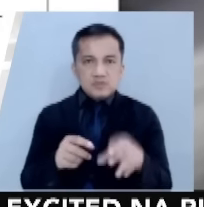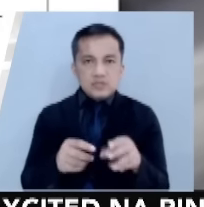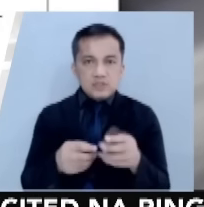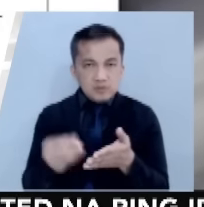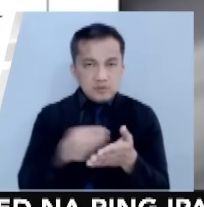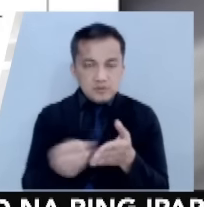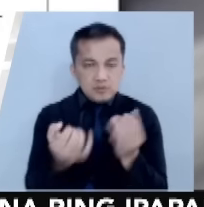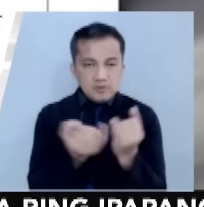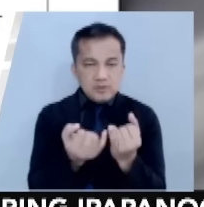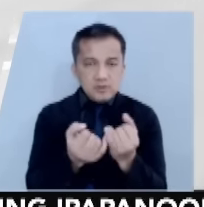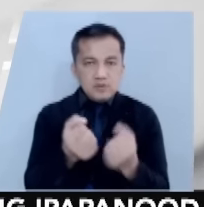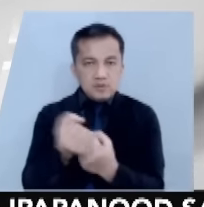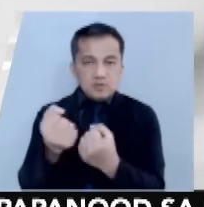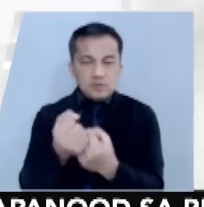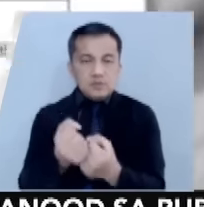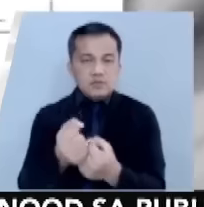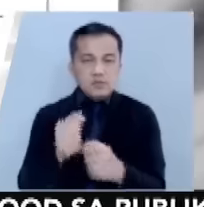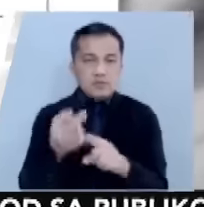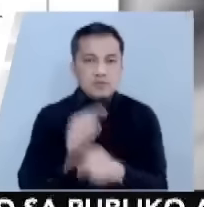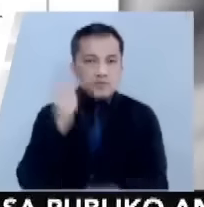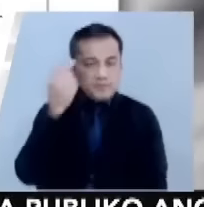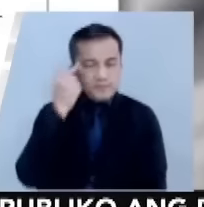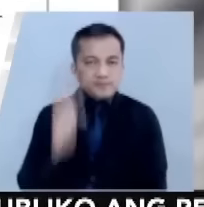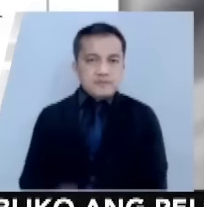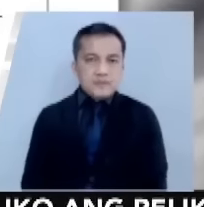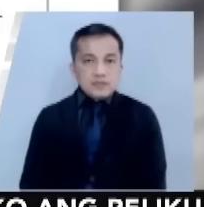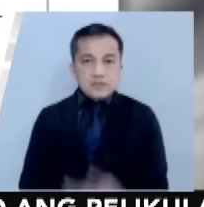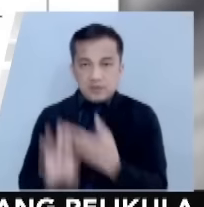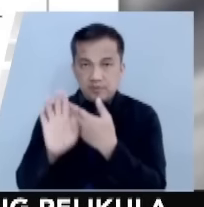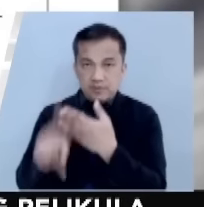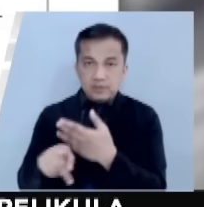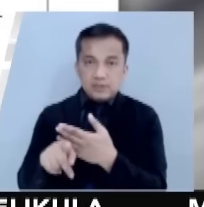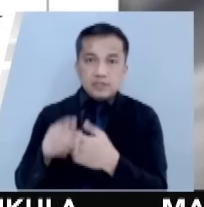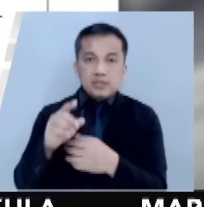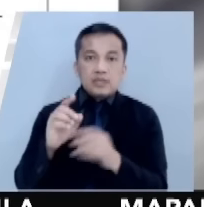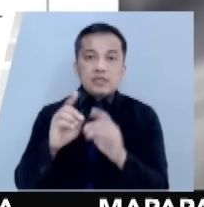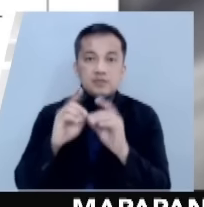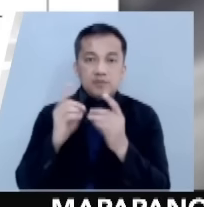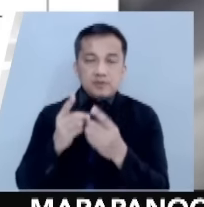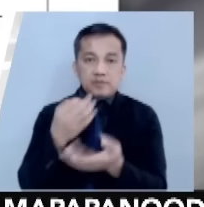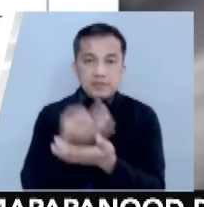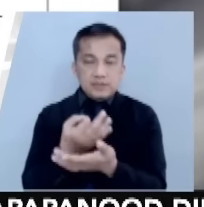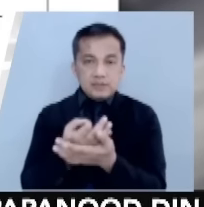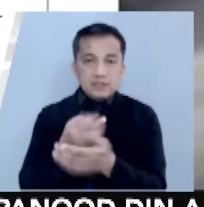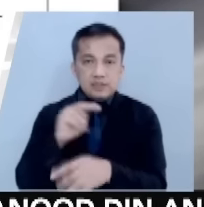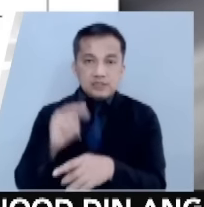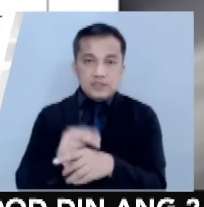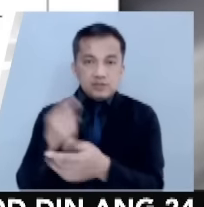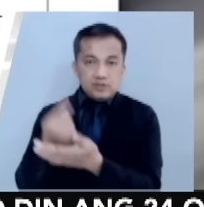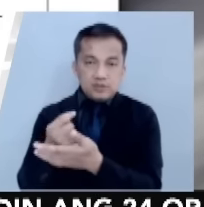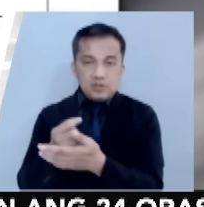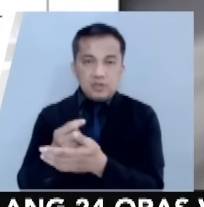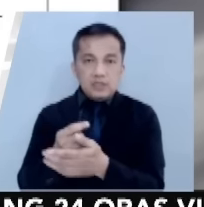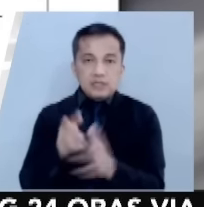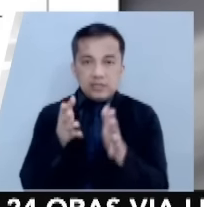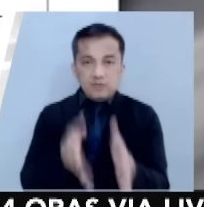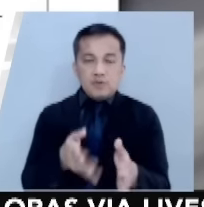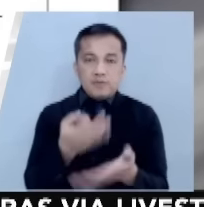subsidiya nito mula sa gobyerno. Kaya pinabalik ng Department of Finance and National Treasury ang sobrang pondo ng PhilHealth. Ang